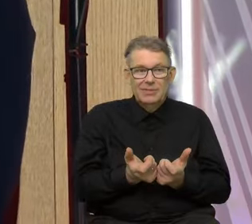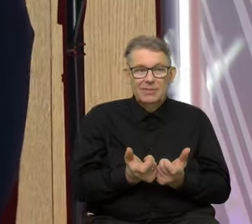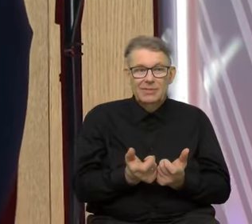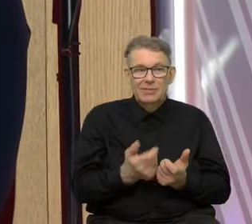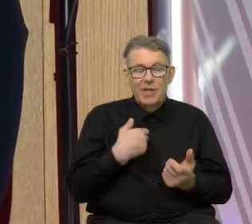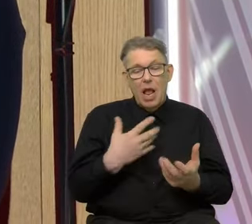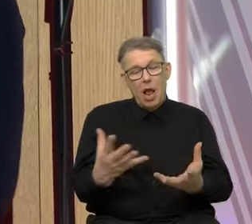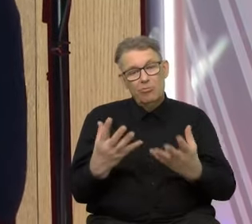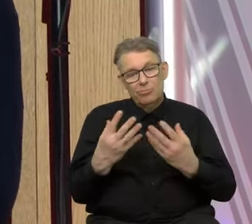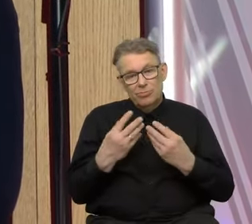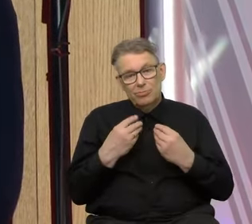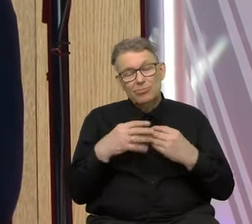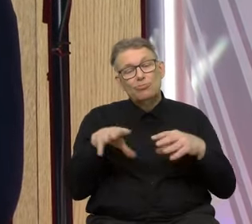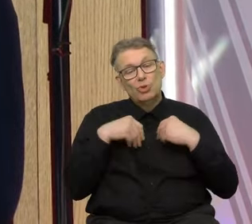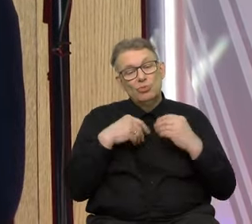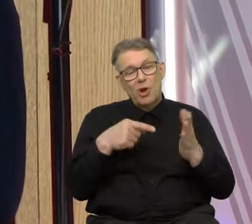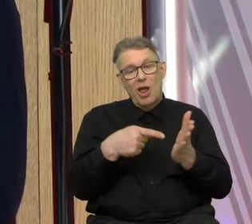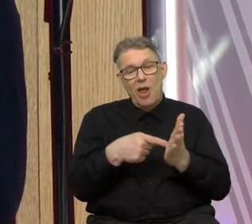Przyjmuję je jako